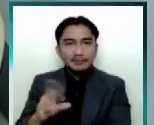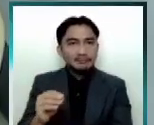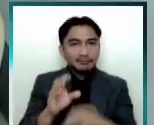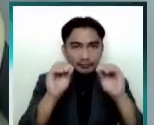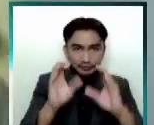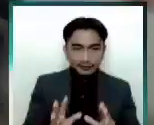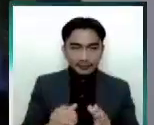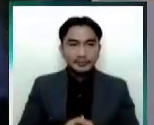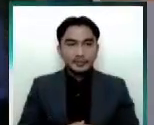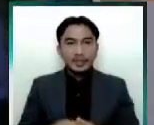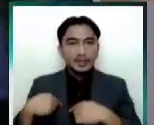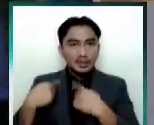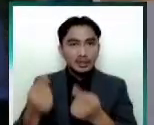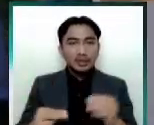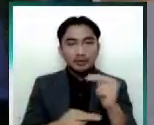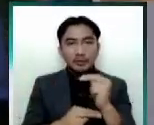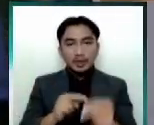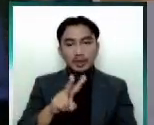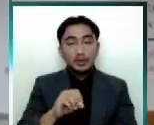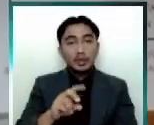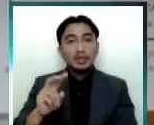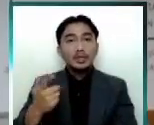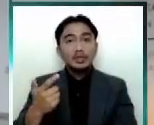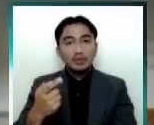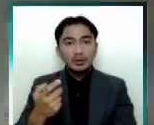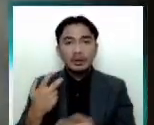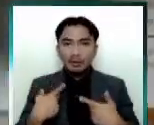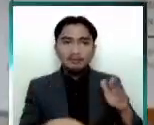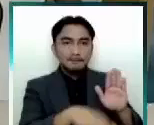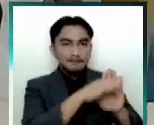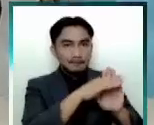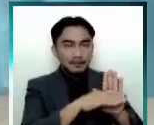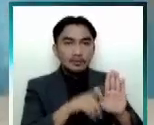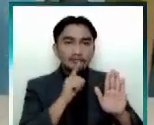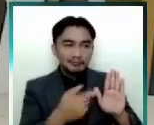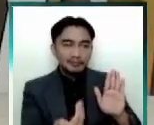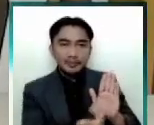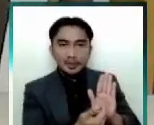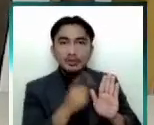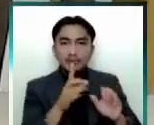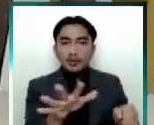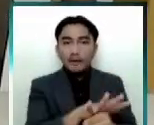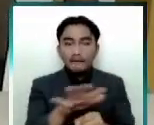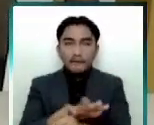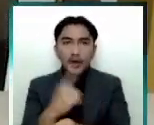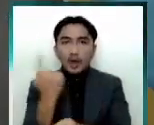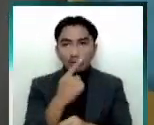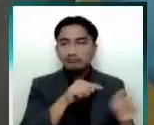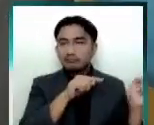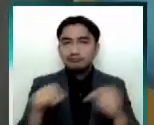noong November 2021 nang inilabas ang guidelines na nagsasabing fully vaccinated lang ang pwedeng makilahok